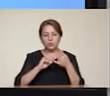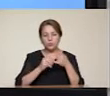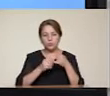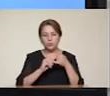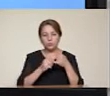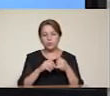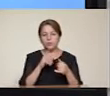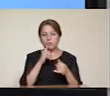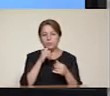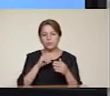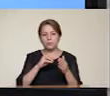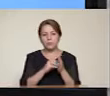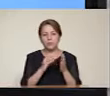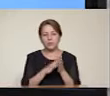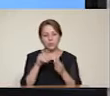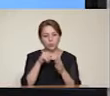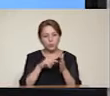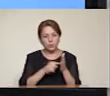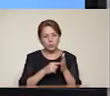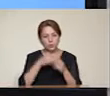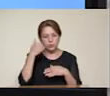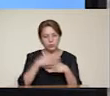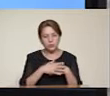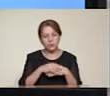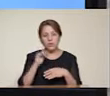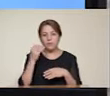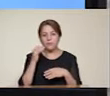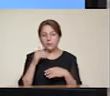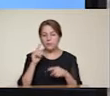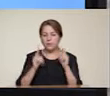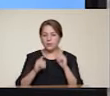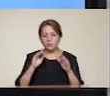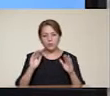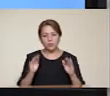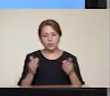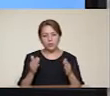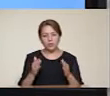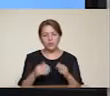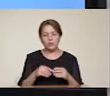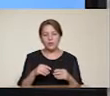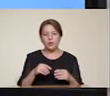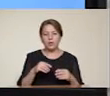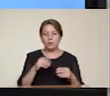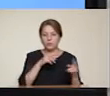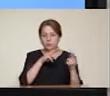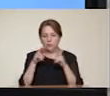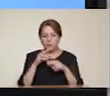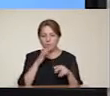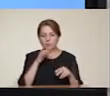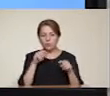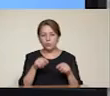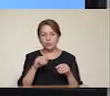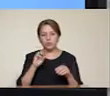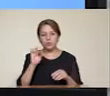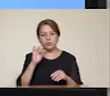nuqta keladi. Fizikada esa ba'zi bir hodisalarni, ba'zi bir jarayonlarni kuzatayotgan vaqtimizda biz o'sha jismni